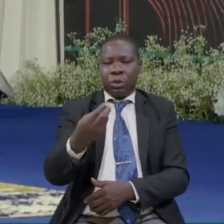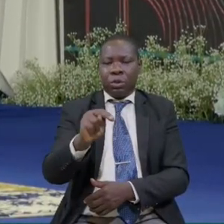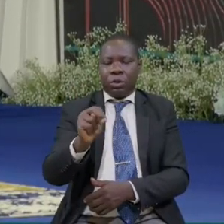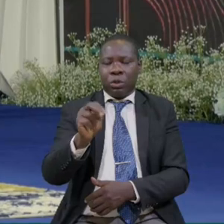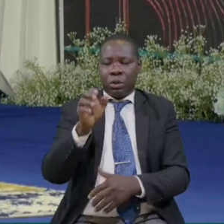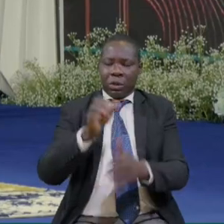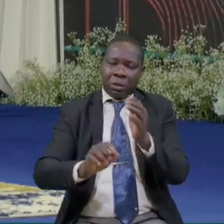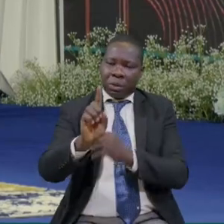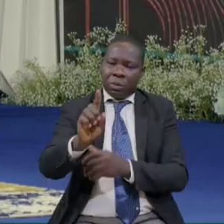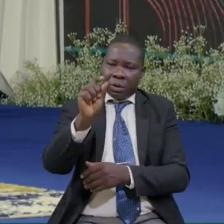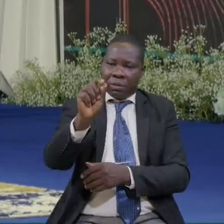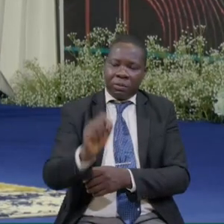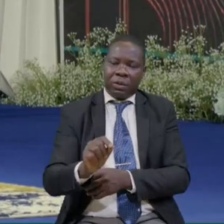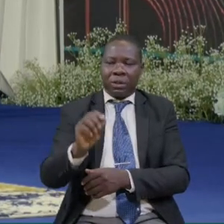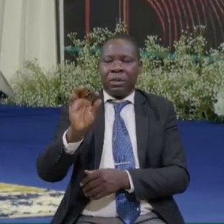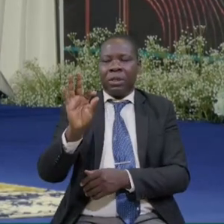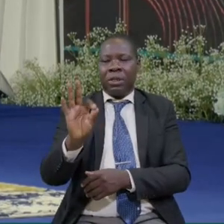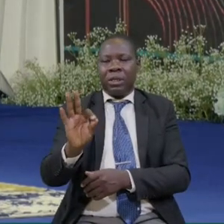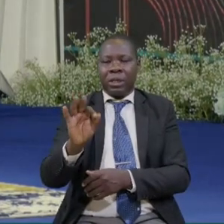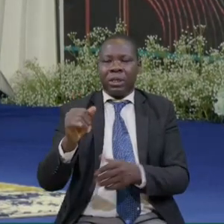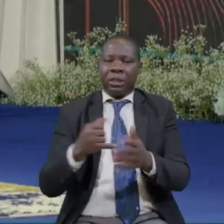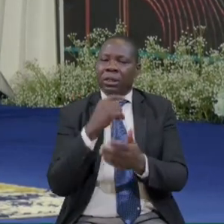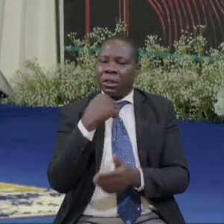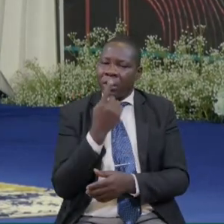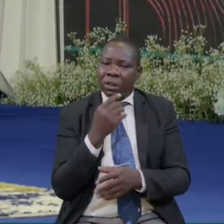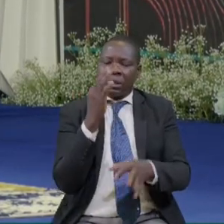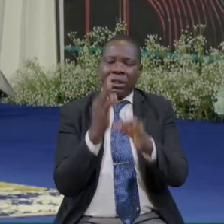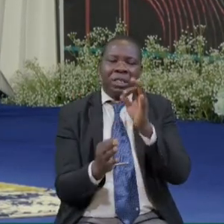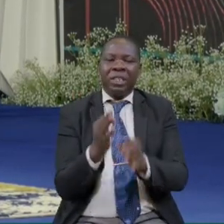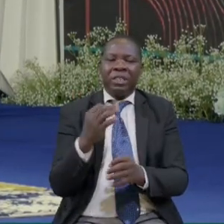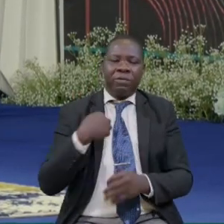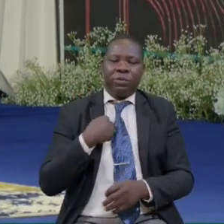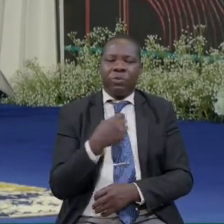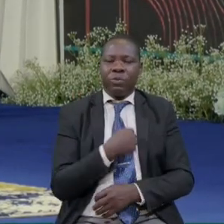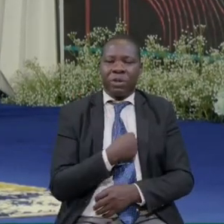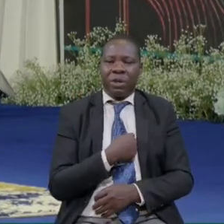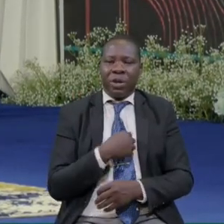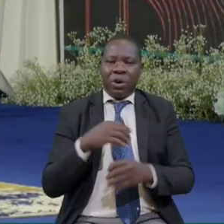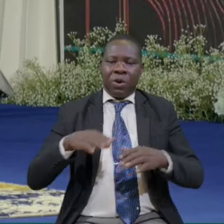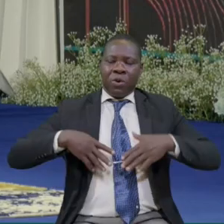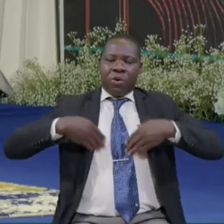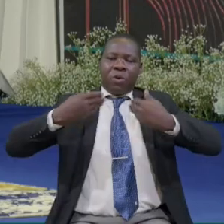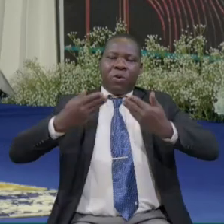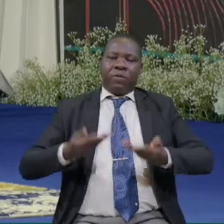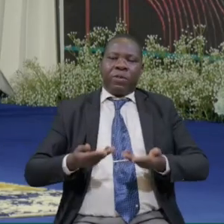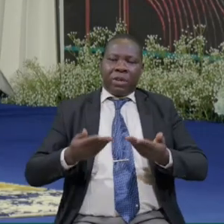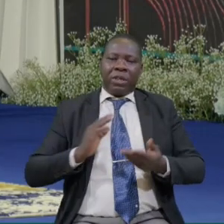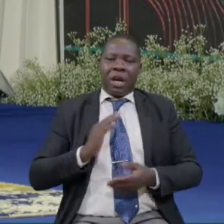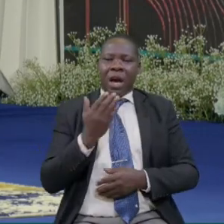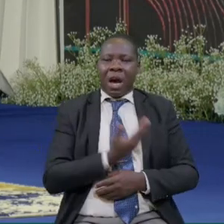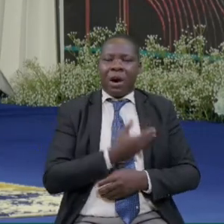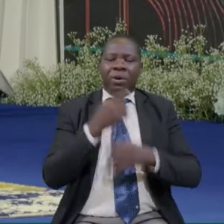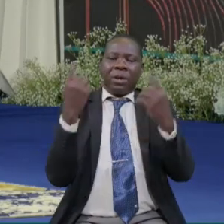1 Jean 1, verset 9, qui dit que